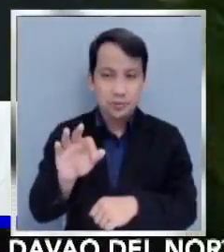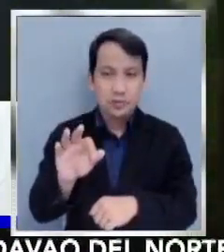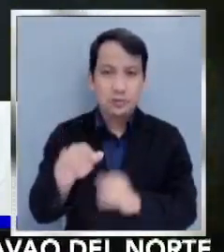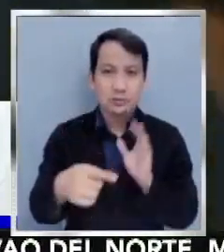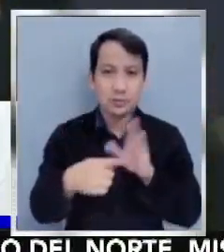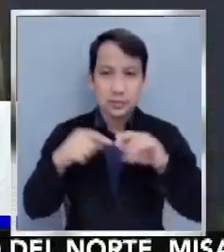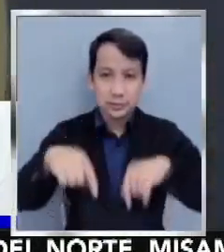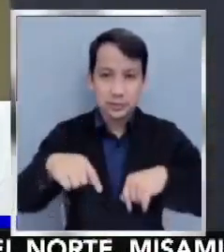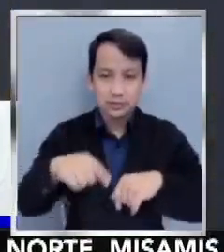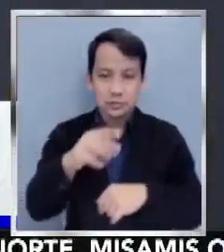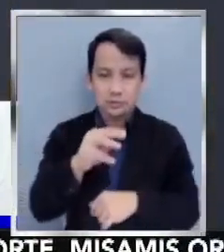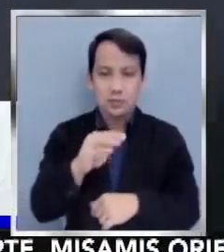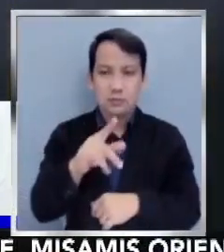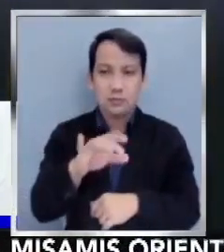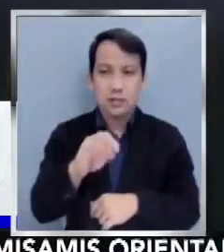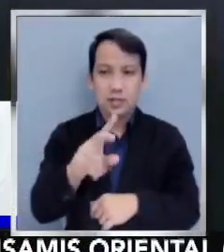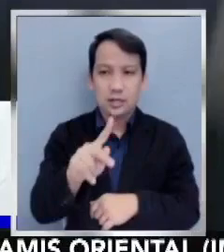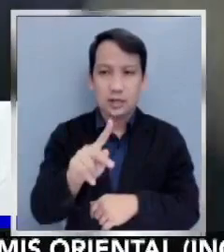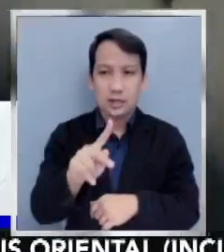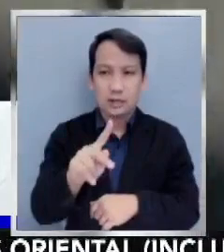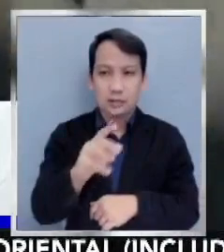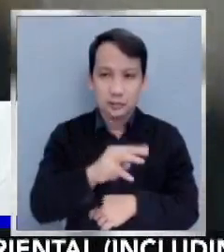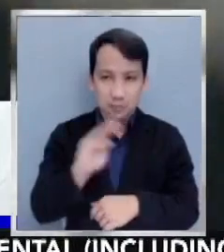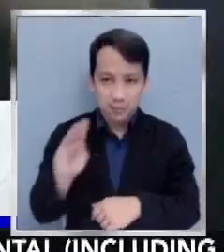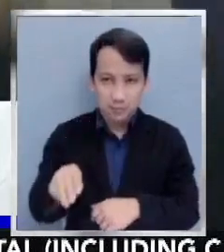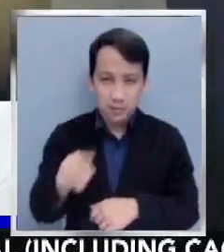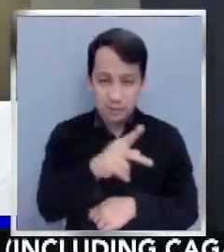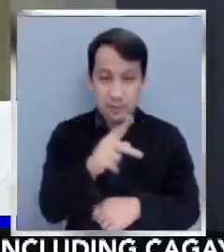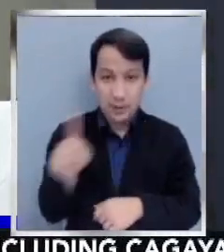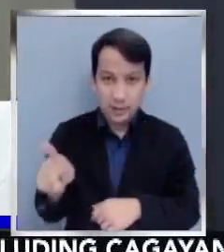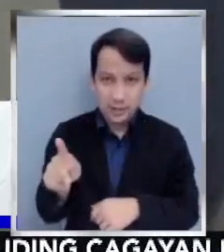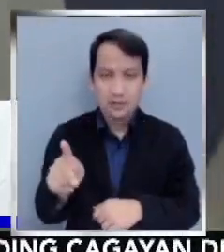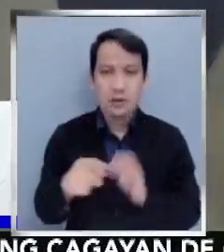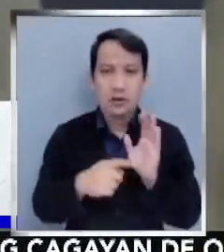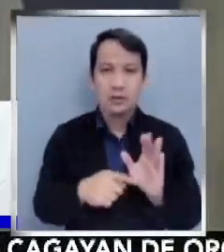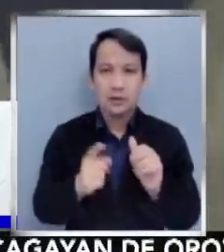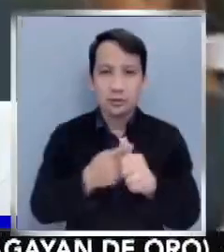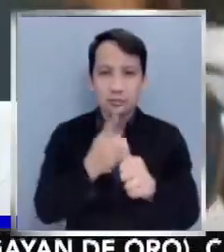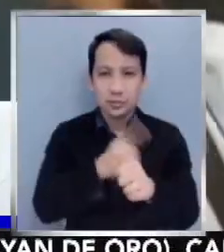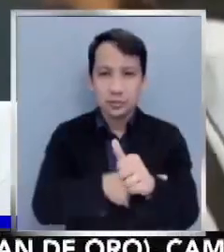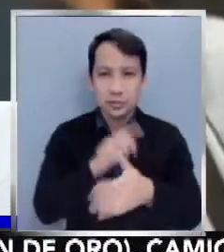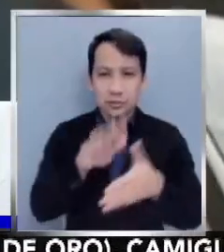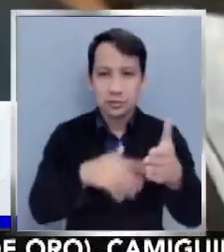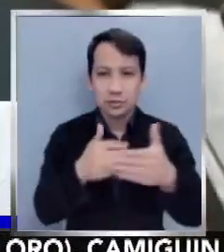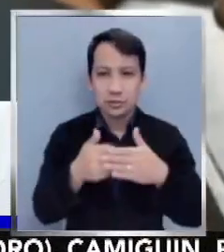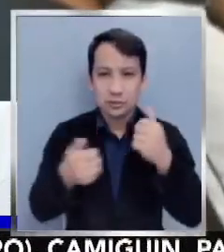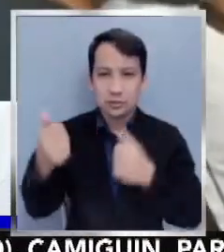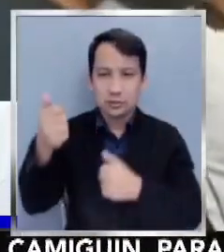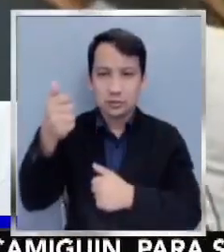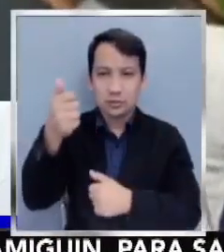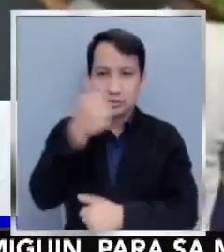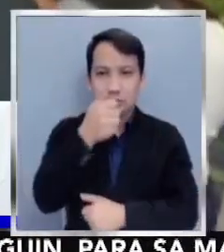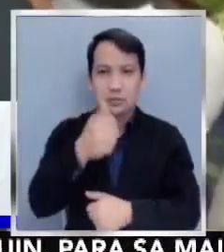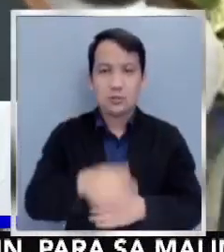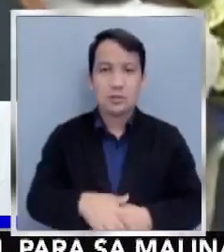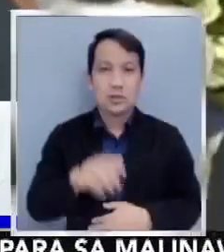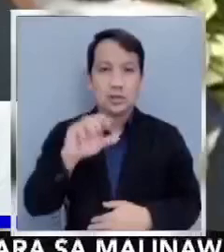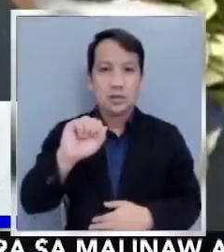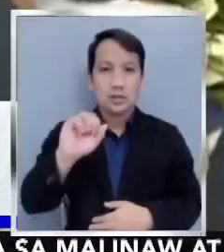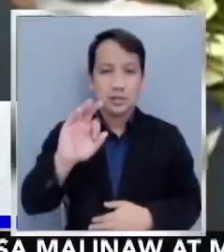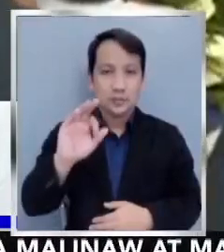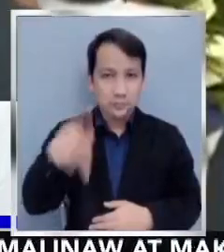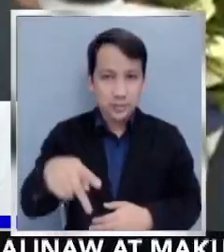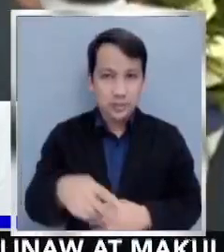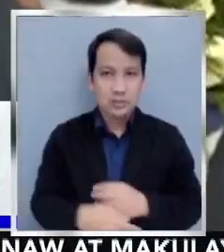Mabalacat City, Pampanga. Ito ang unang opisyal na aktibidad ni PBBM bilang Commander-in-Chief ng Armed Forces of the